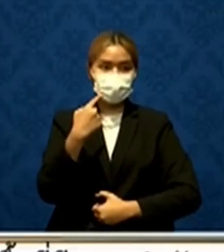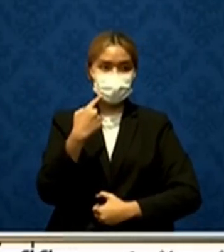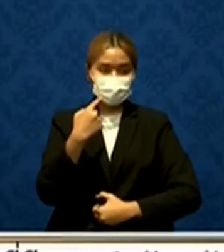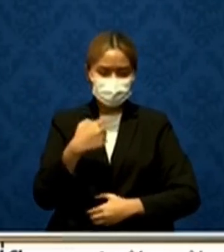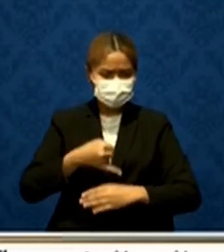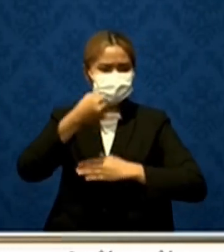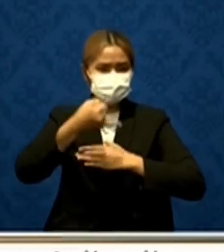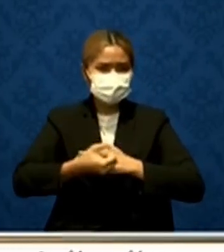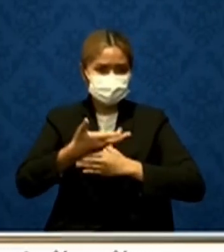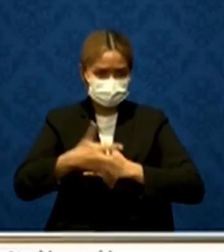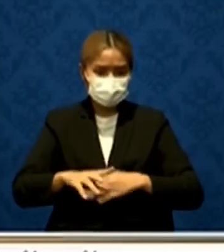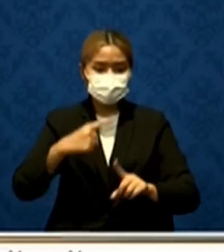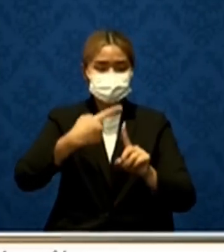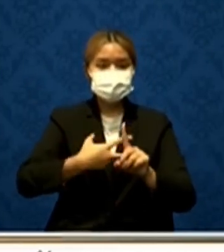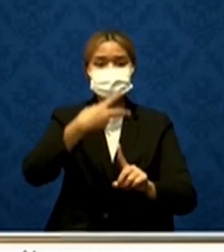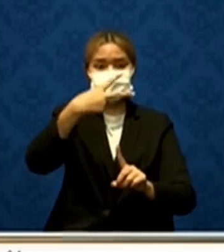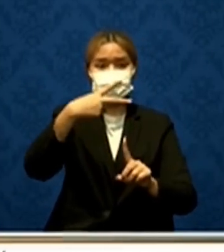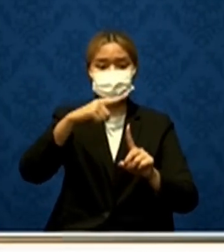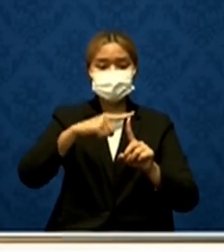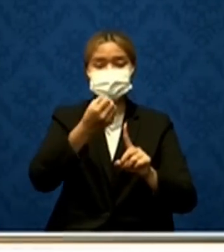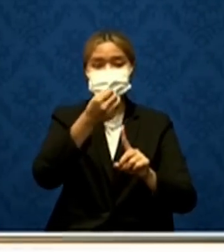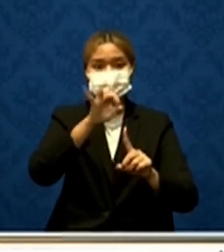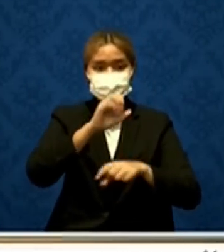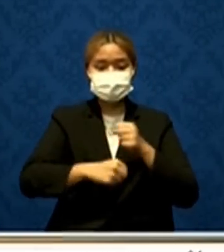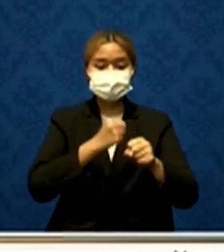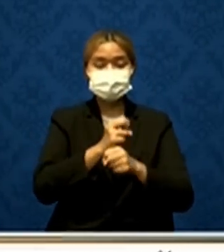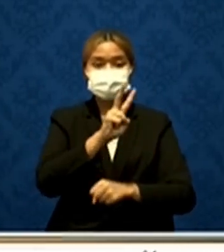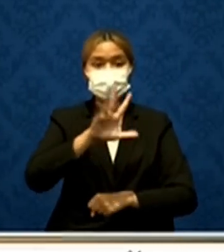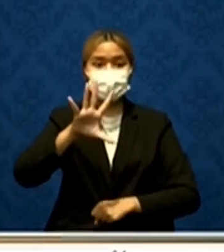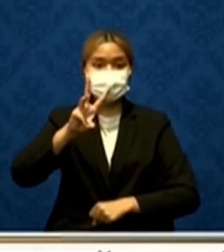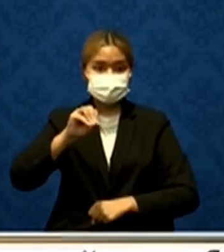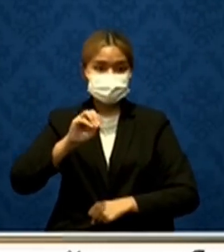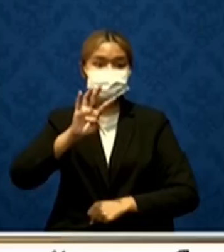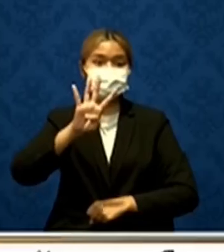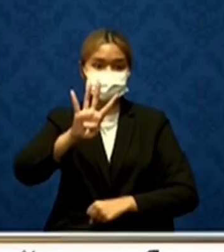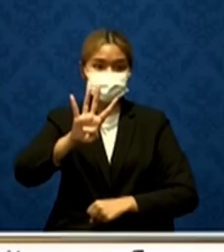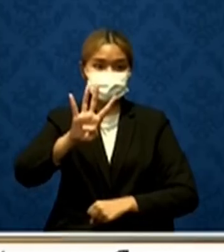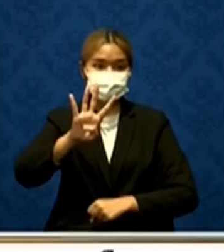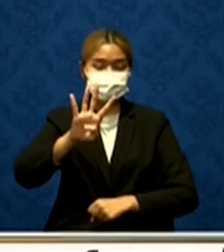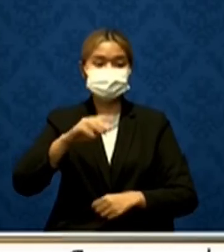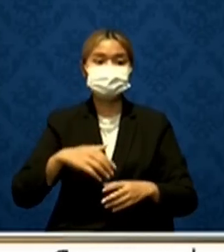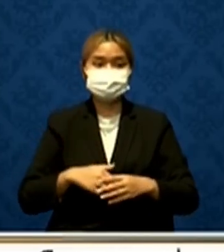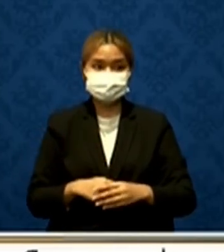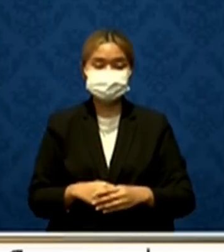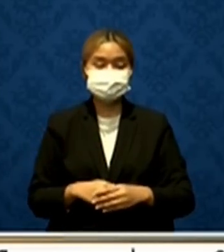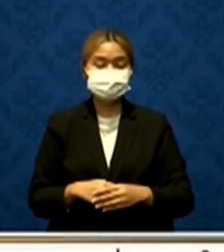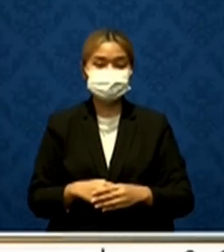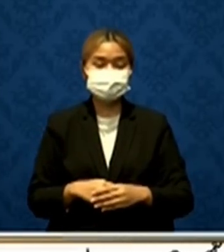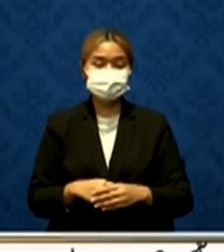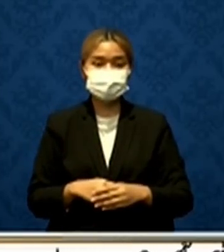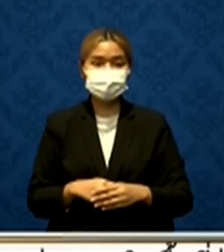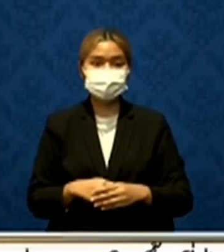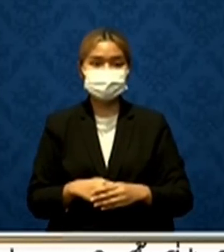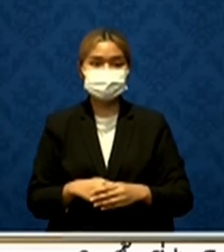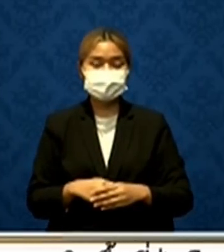วันที่ 18กุมภาพันธ์ 6 4นะแต่ว่าอย่างไรก็ตามหลังจากท่าน